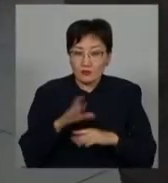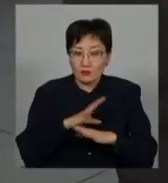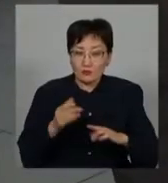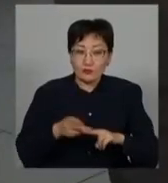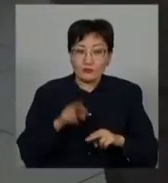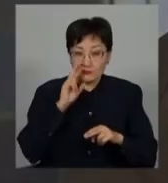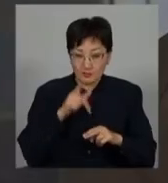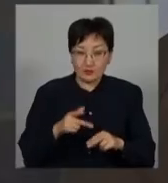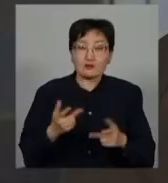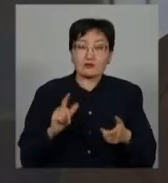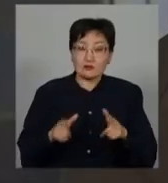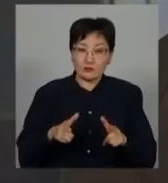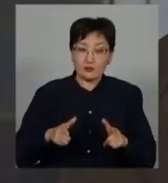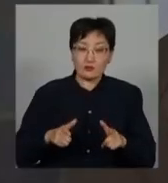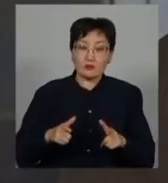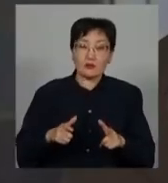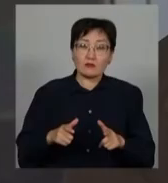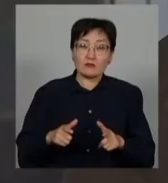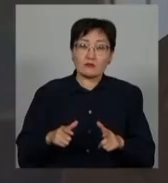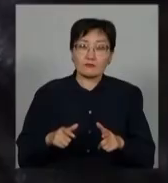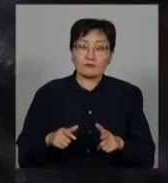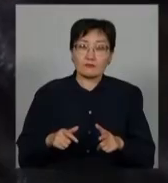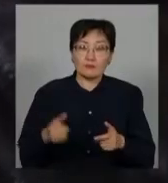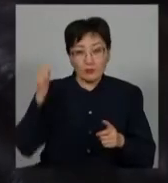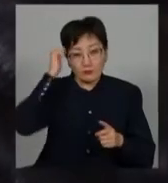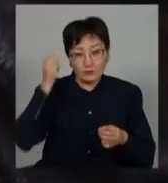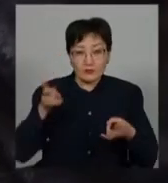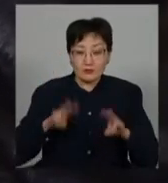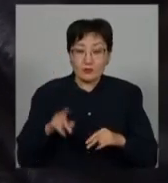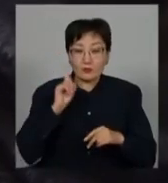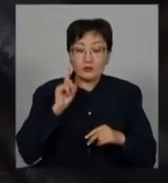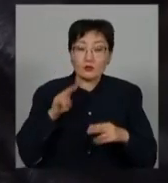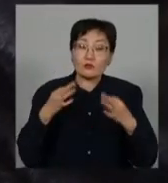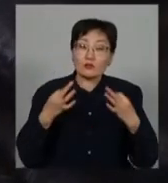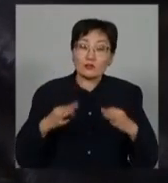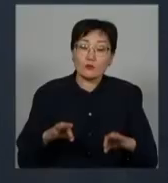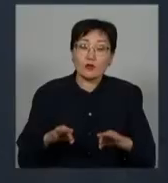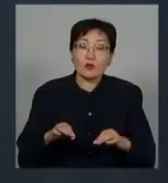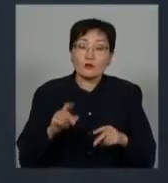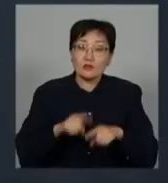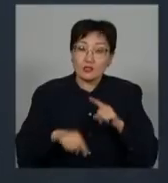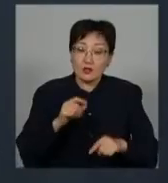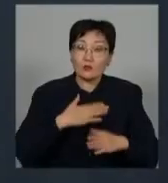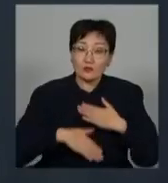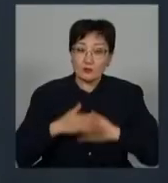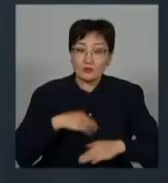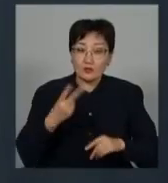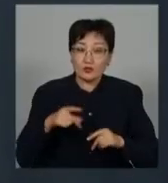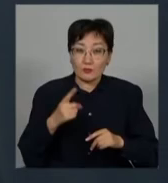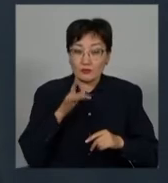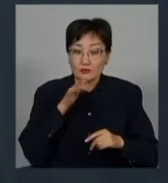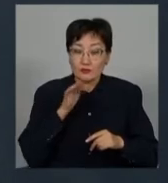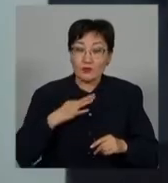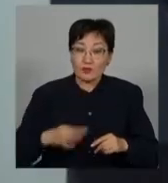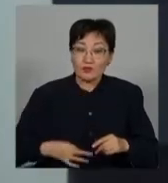қателік, шынында естен кетпес қателік. Күдіктілердің уақытша босап шыққанына туыстары қуанышты. 21 жастағы